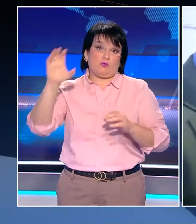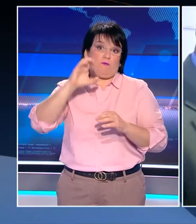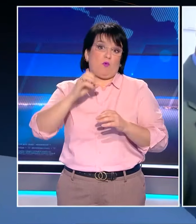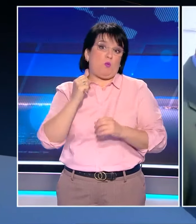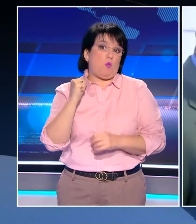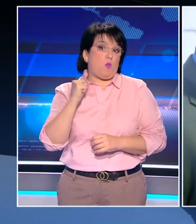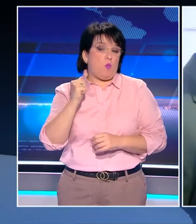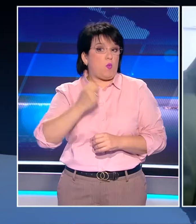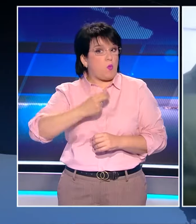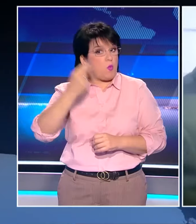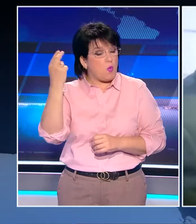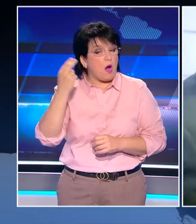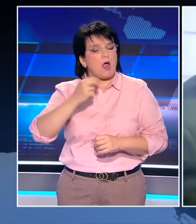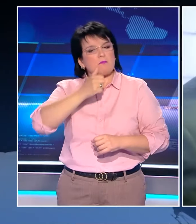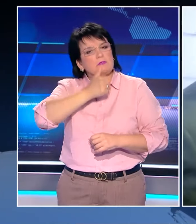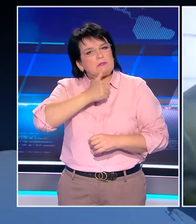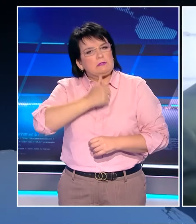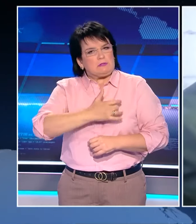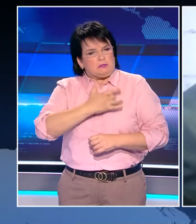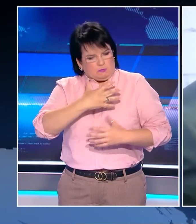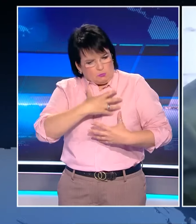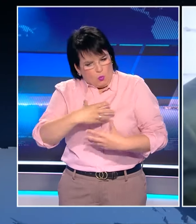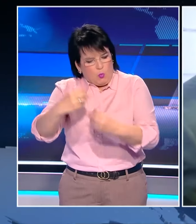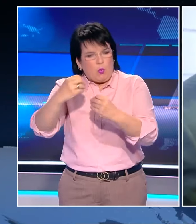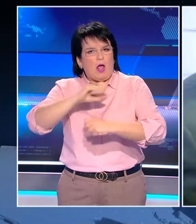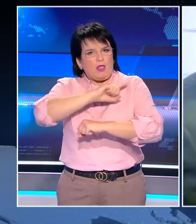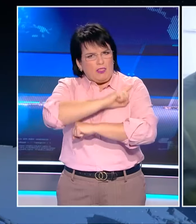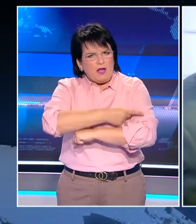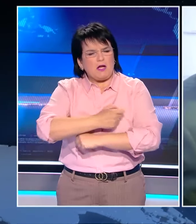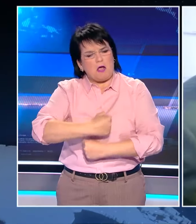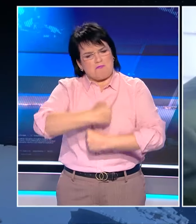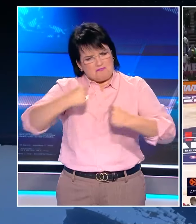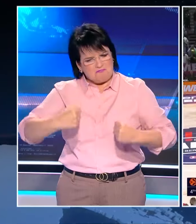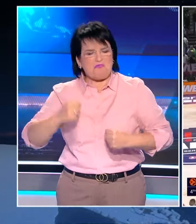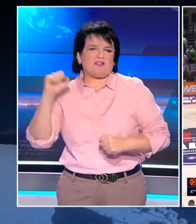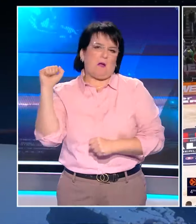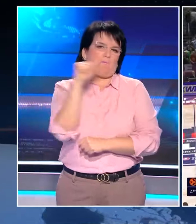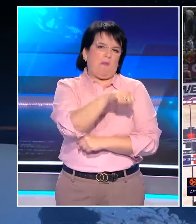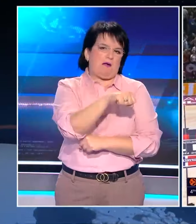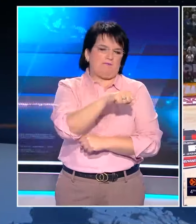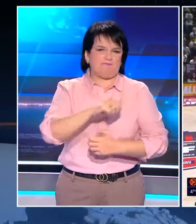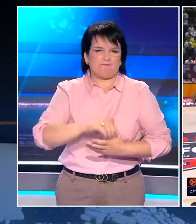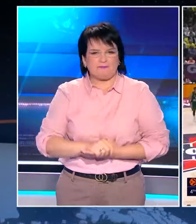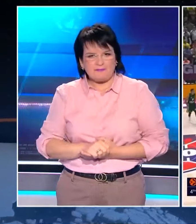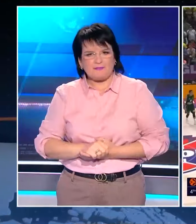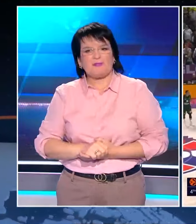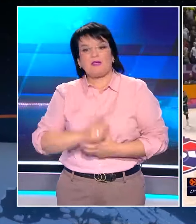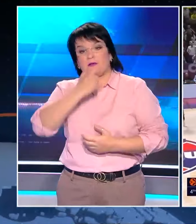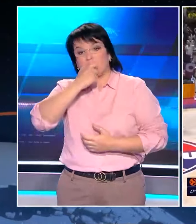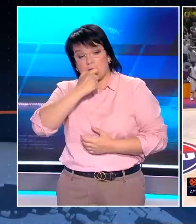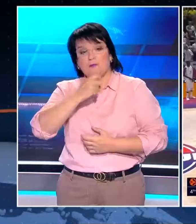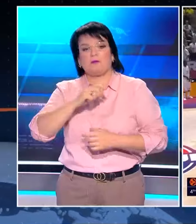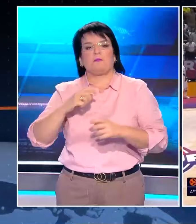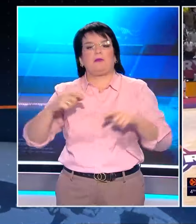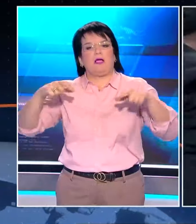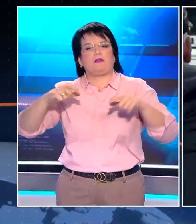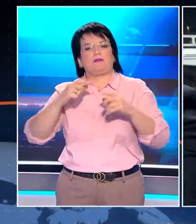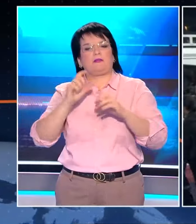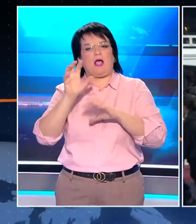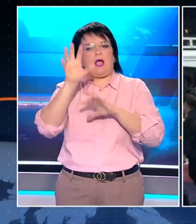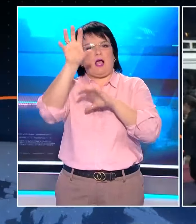Καταφέραμε, δείξαμε ψυχή, βγάλαμε δύναμη και μπορέσαμε και τους κερδίσαμε. Το τελευταίο σφύριγμα βρήκε την Uber Arena μια